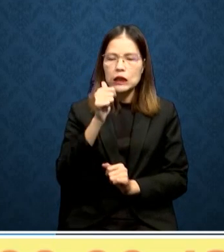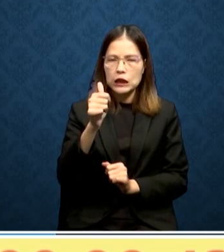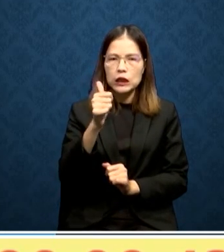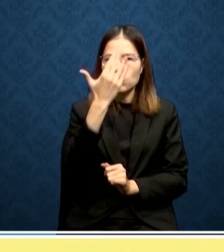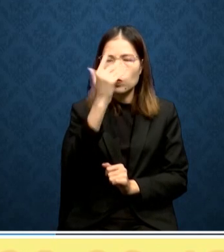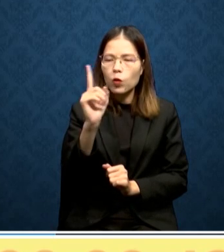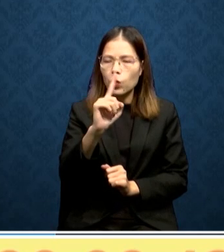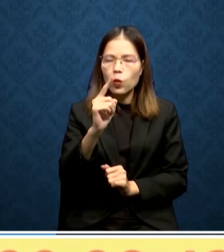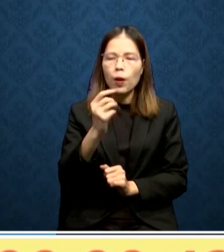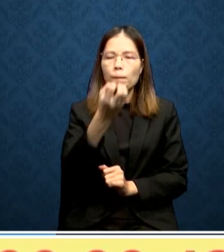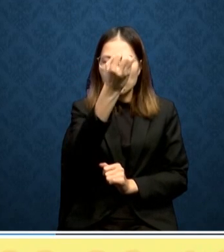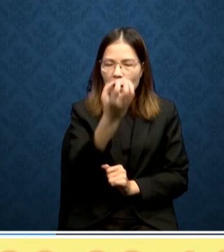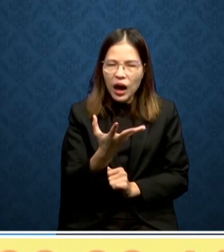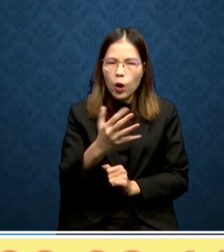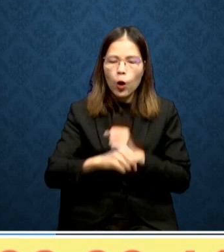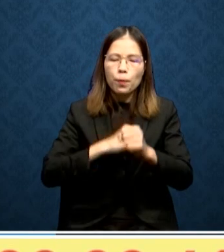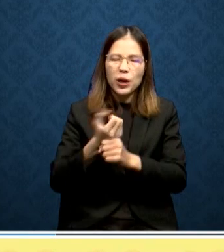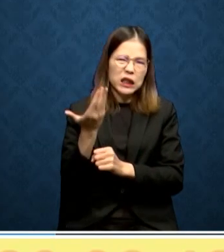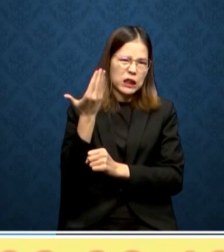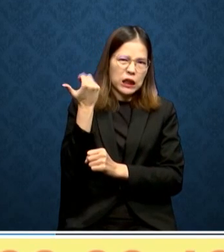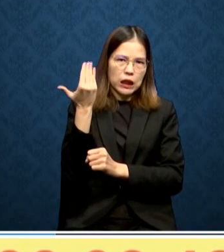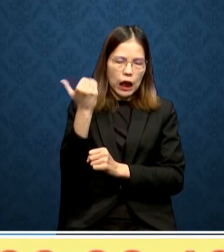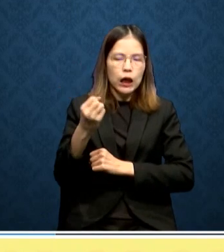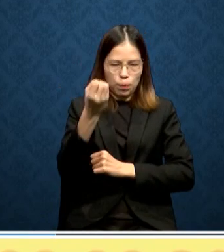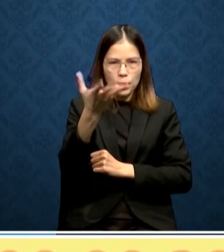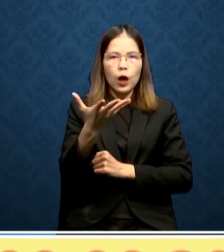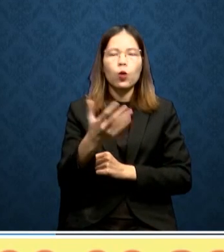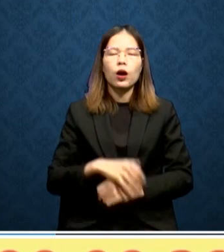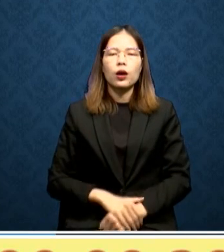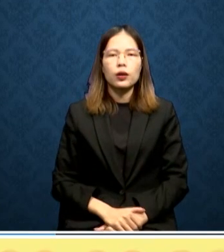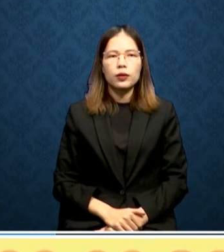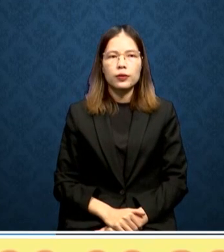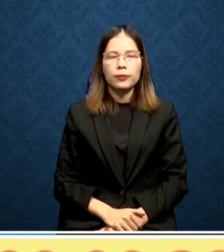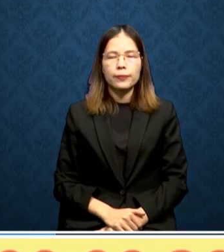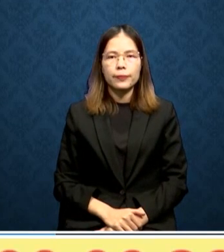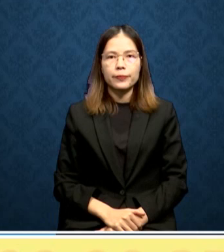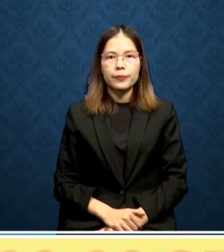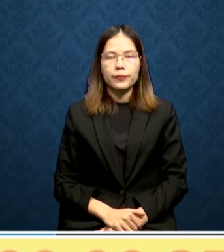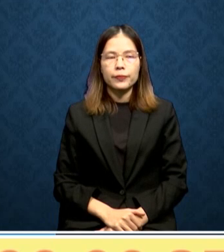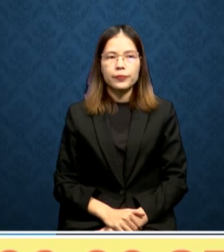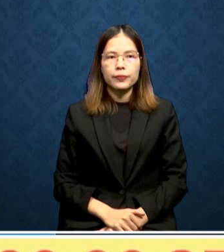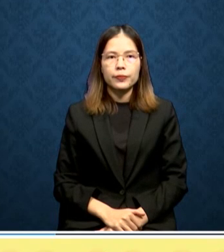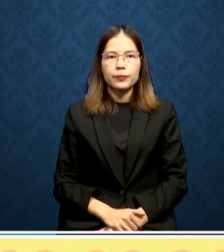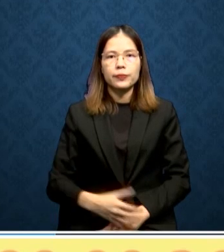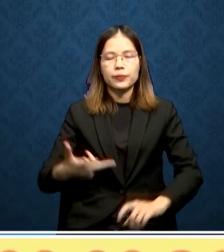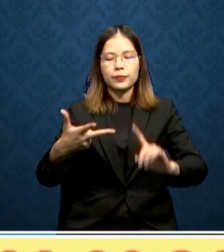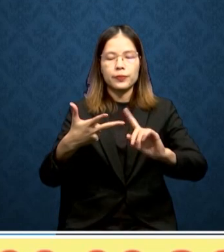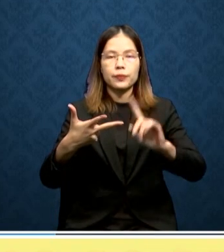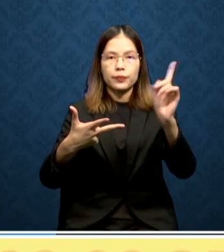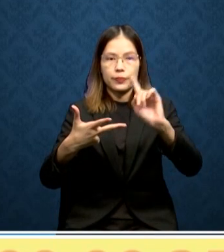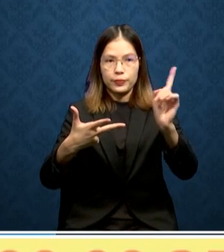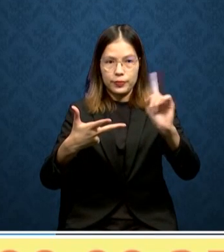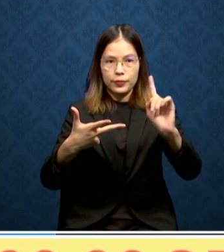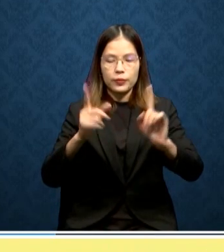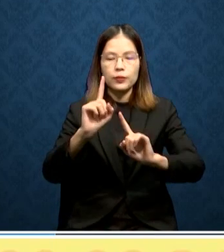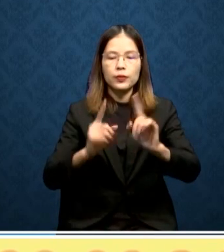พราะว่ามากกว่าปีที่แล้วถึง959หน่วยงานนะคะในประเด็นที่3เรื่องของข้อพิ